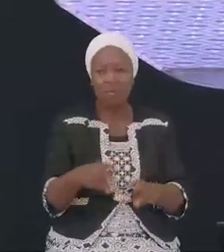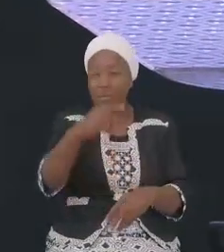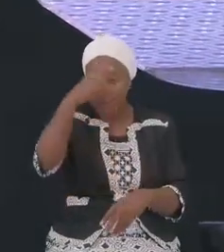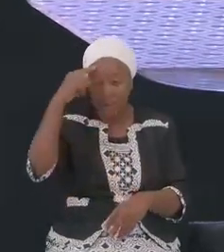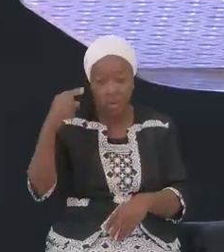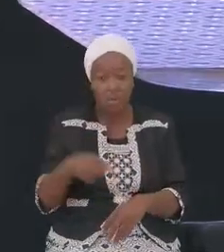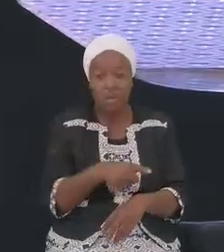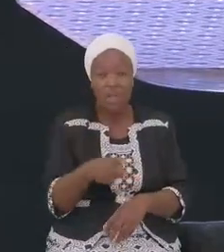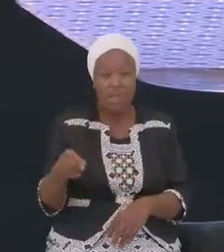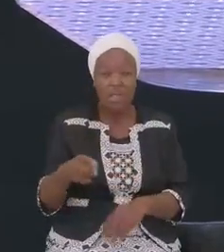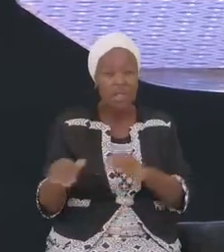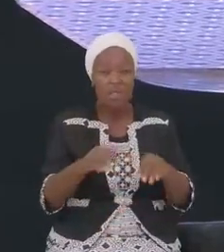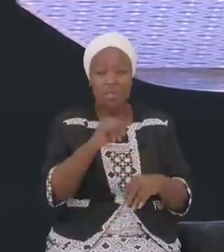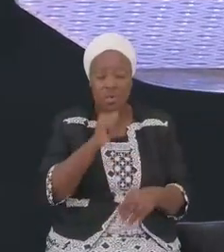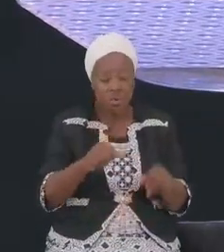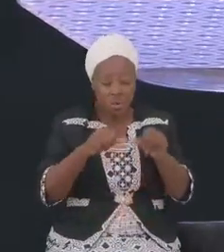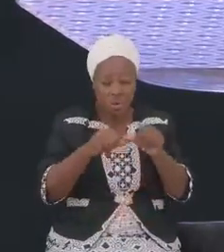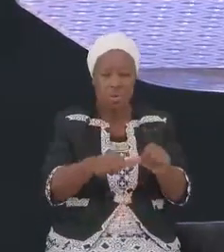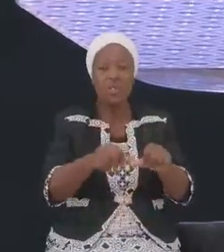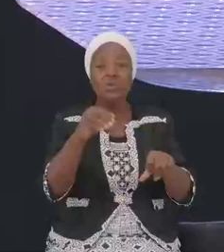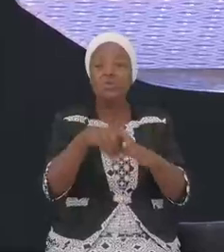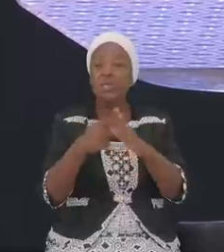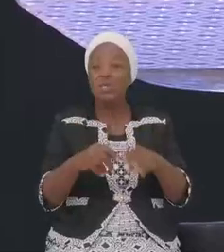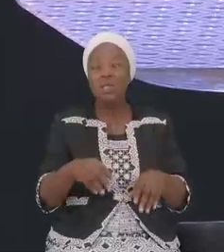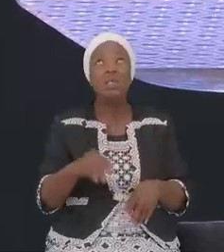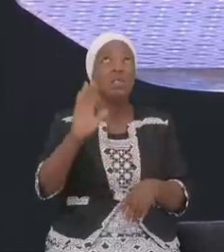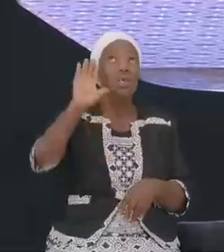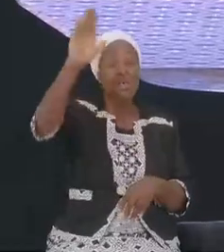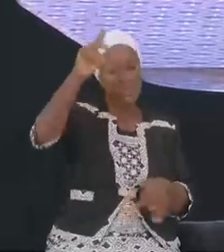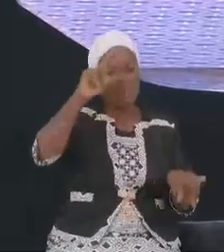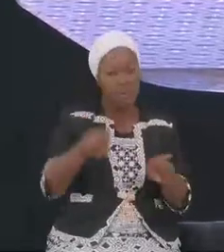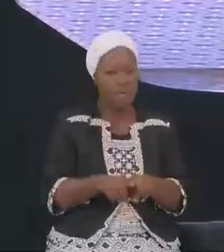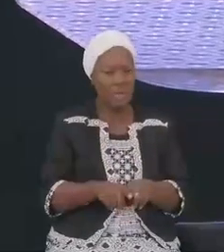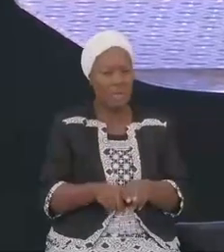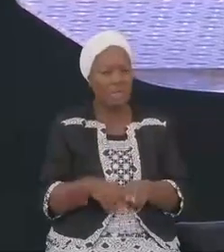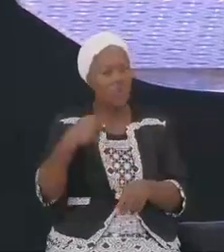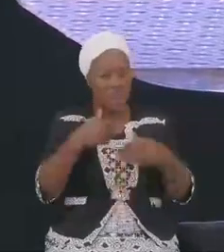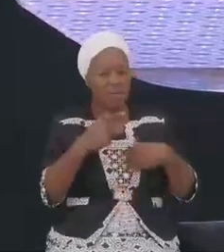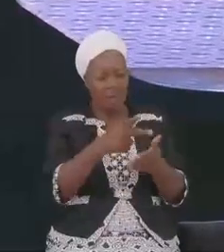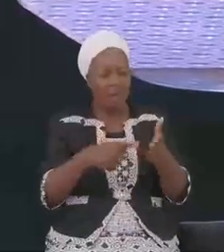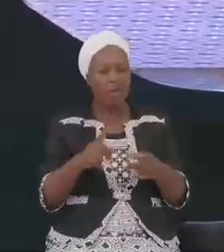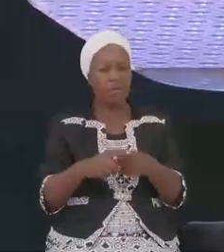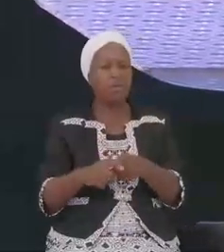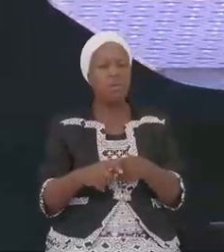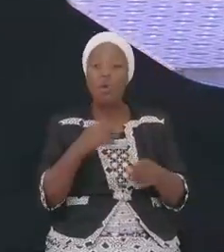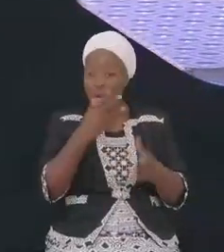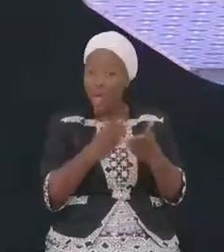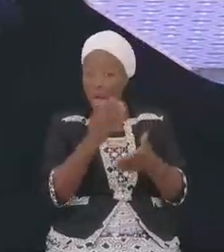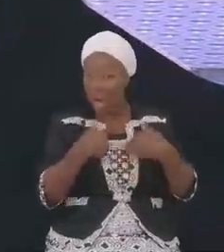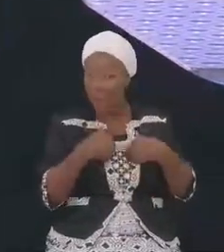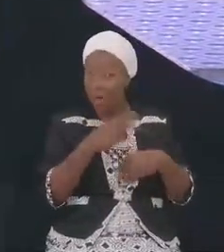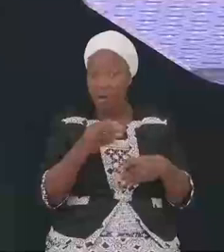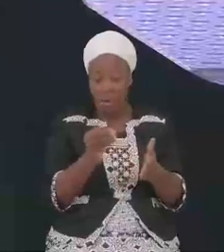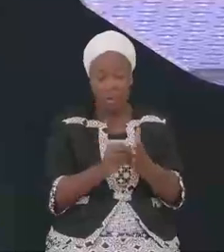détruite? C'est parce qu'ils n'ont pas persévéré dans son alliance. Nous avons un rôle à jouer. Il a fait l'alliance et nous